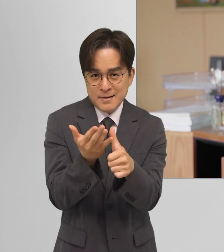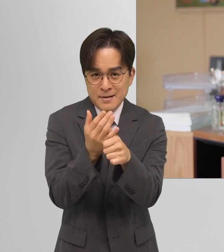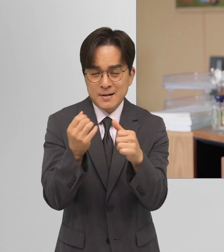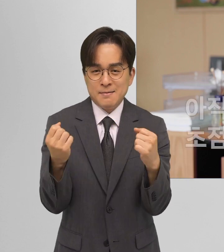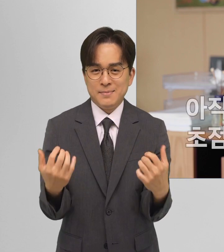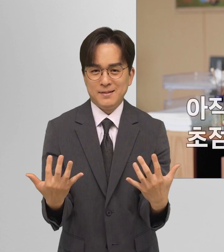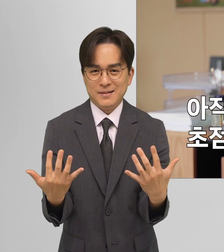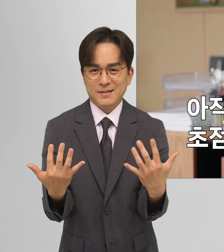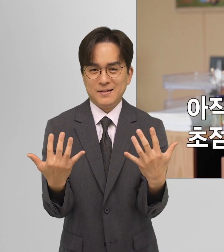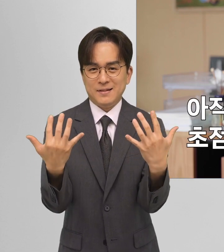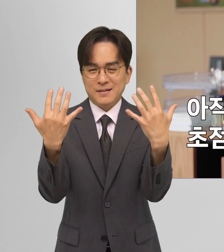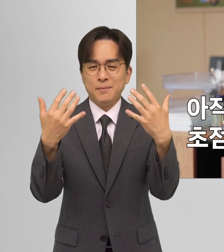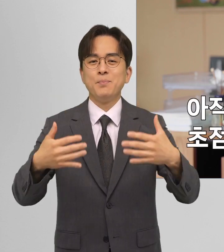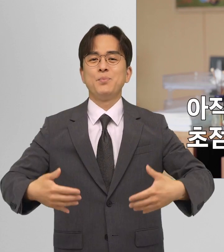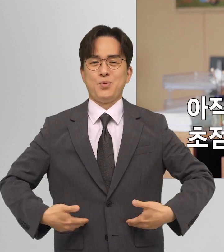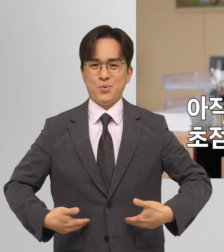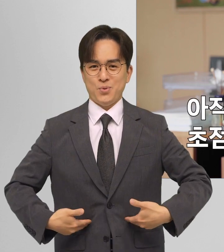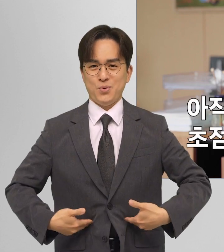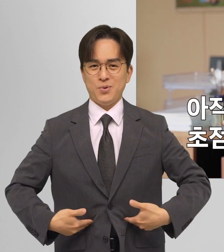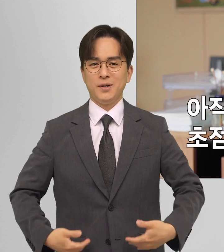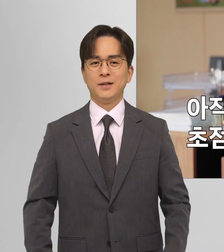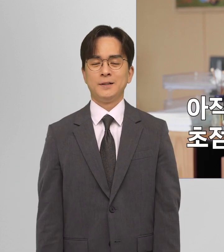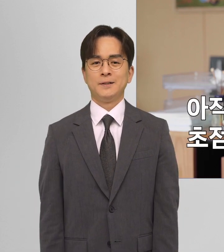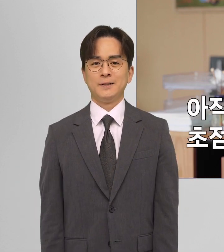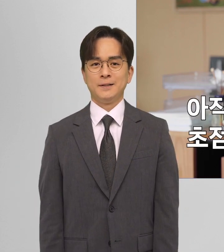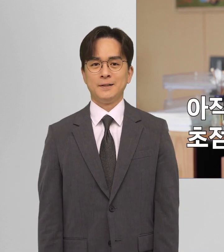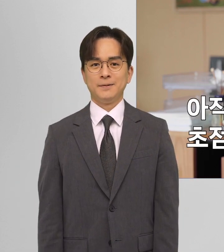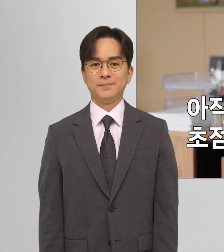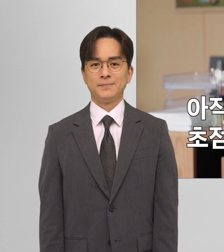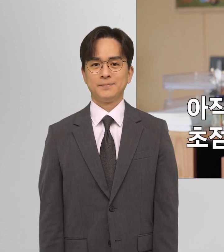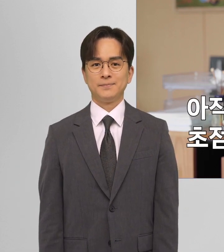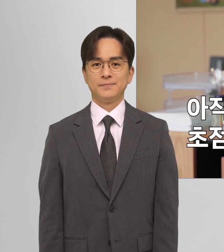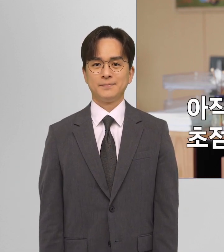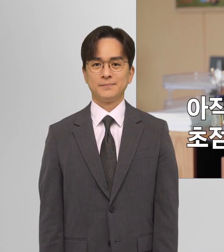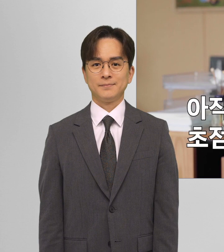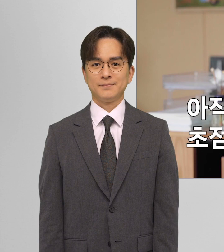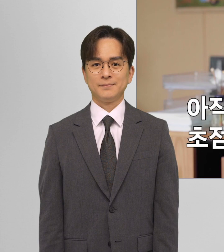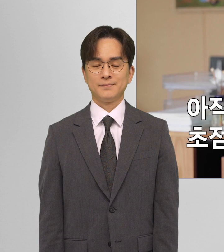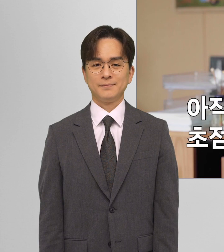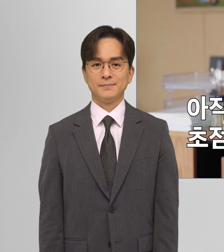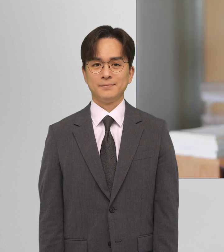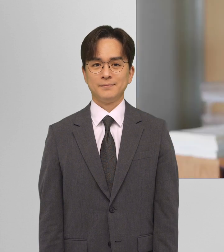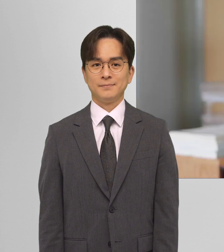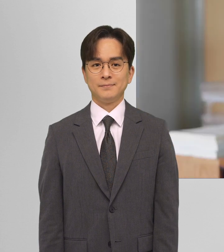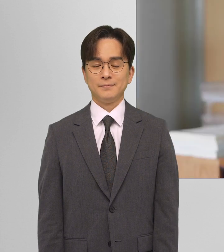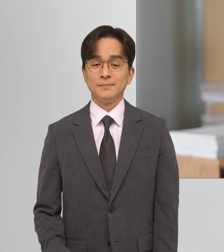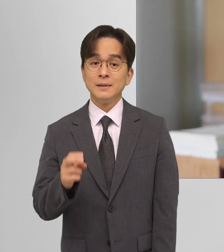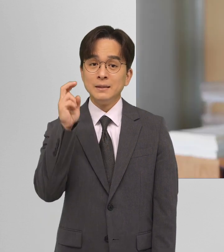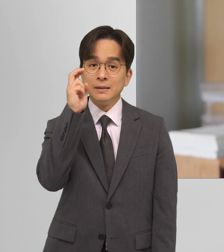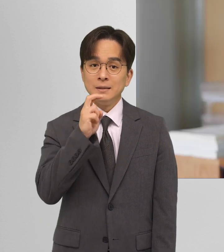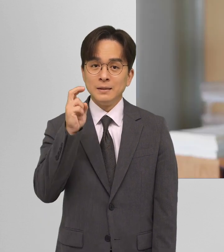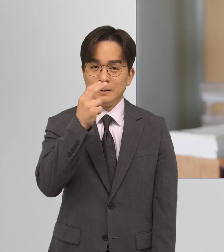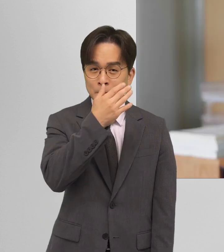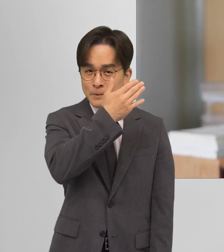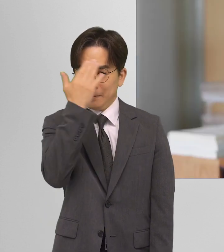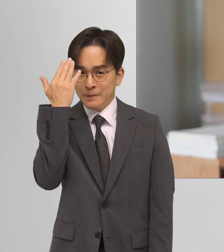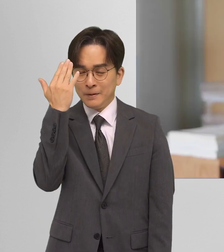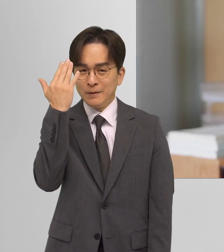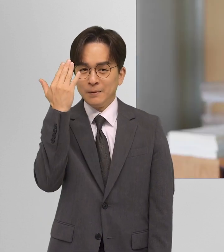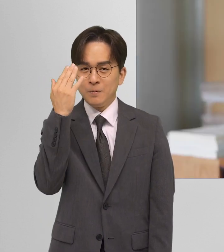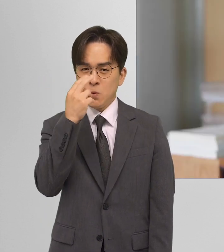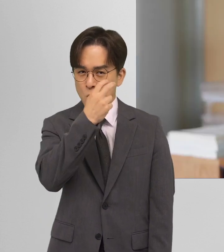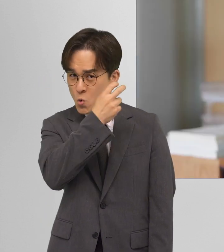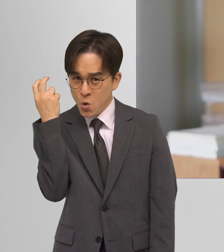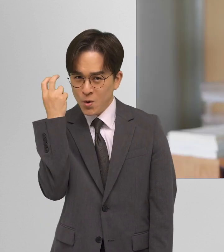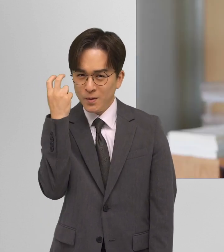지금 관심이 살짝 영재들한테 지금 맞춰져 있는 거거든요. 그런데 영재들은 계속 있는